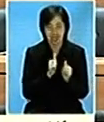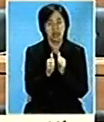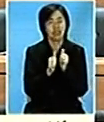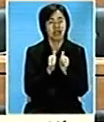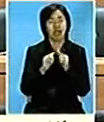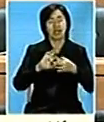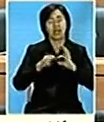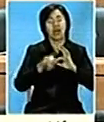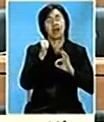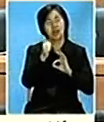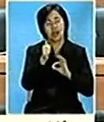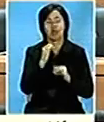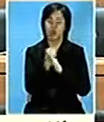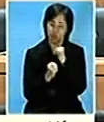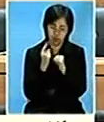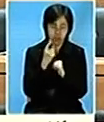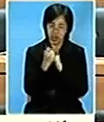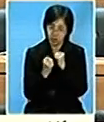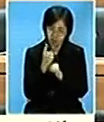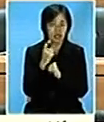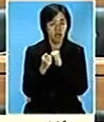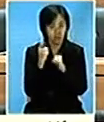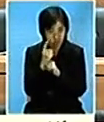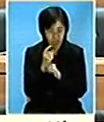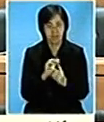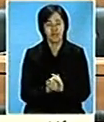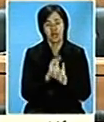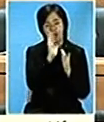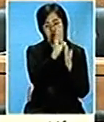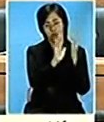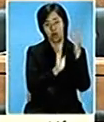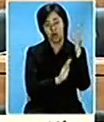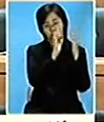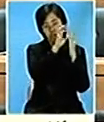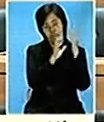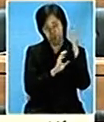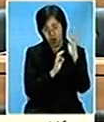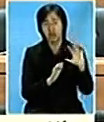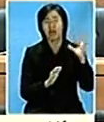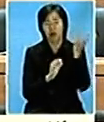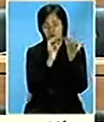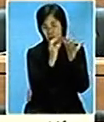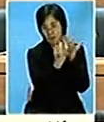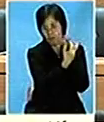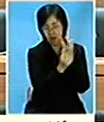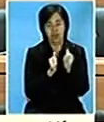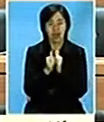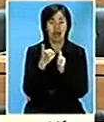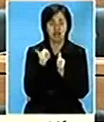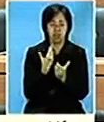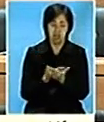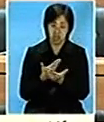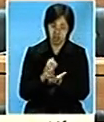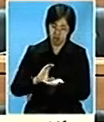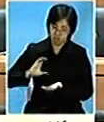กีฬาในแต่ละปีในแต่ละภูมิภาคหรือแต่ละทวีปท่านลงทุนครั้งเดียวแต่ท่าน